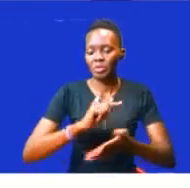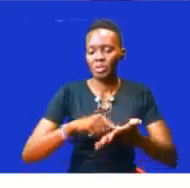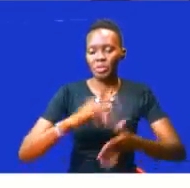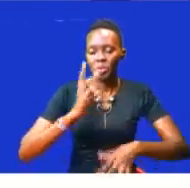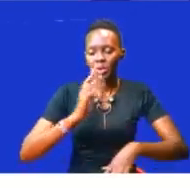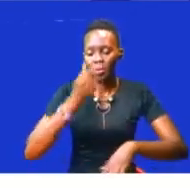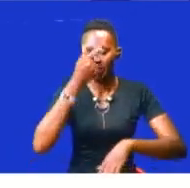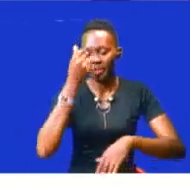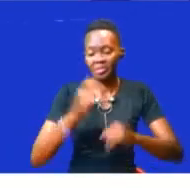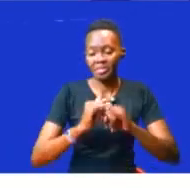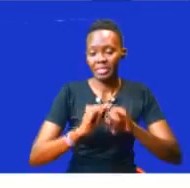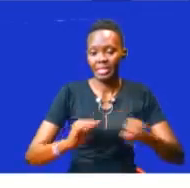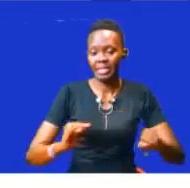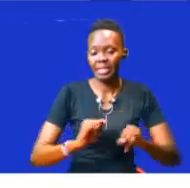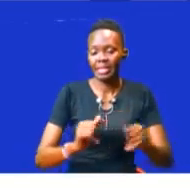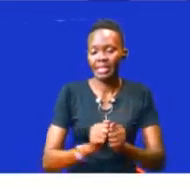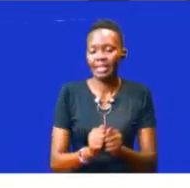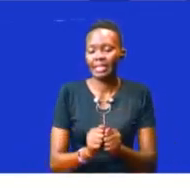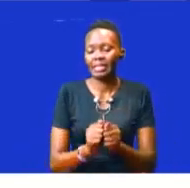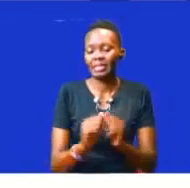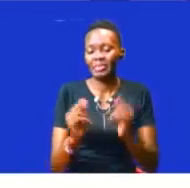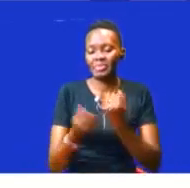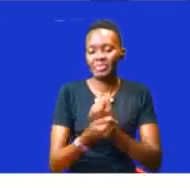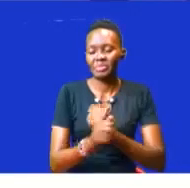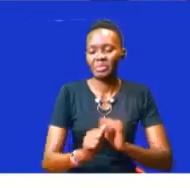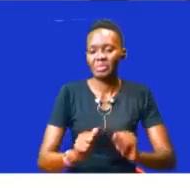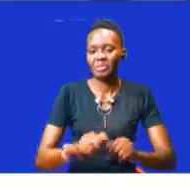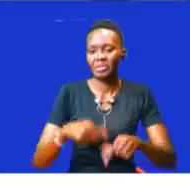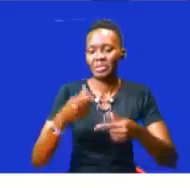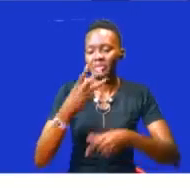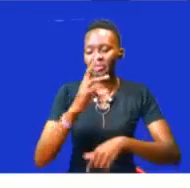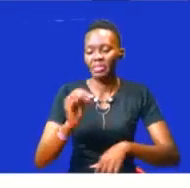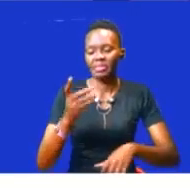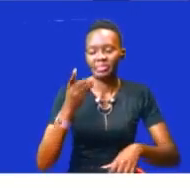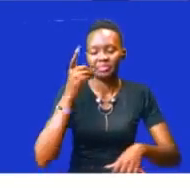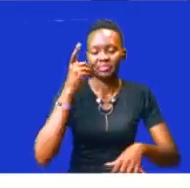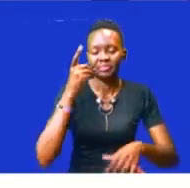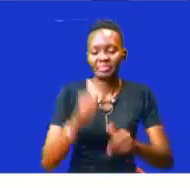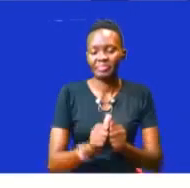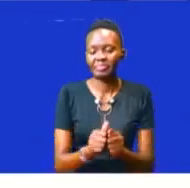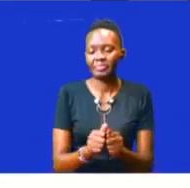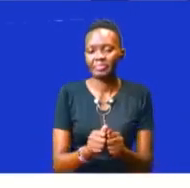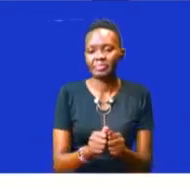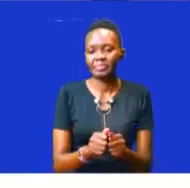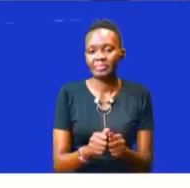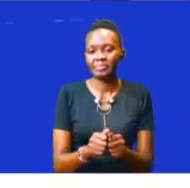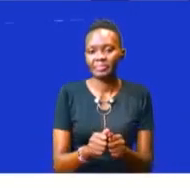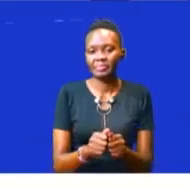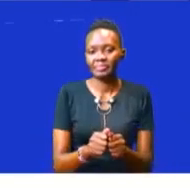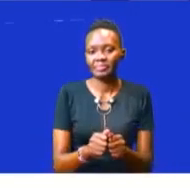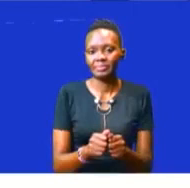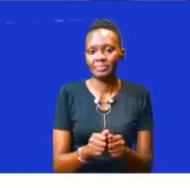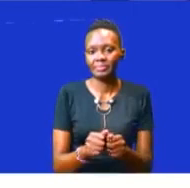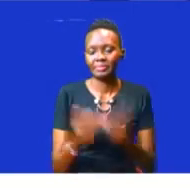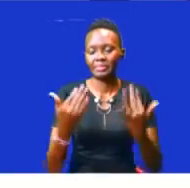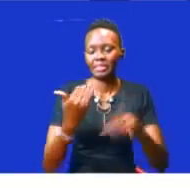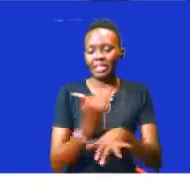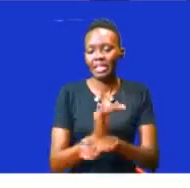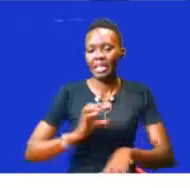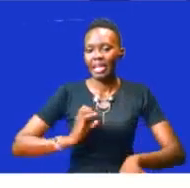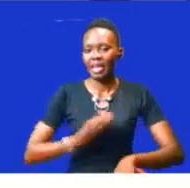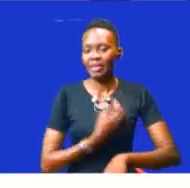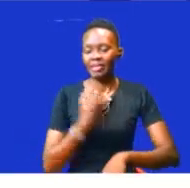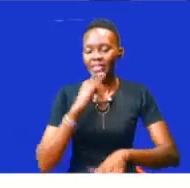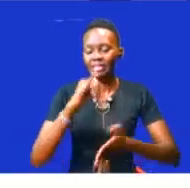kendo gik mang'eny manyamiyo ng'ato tuo mar and the rest osebedo treated e piwani. Koro kwayowa en mana ni